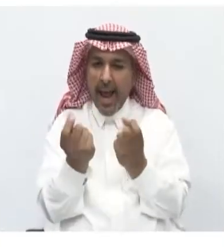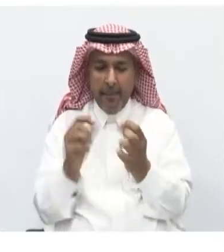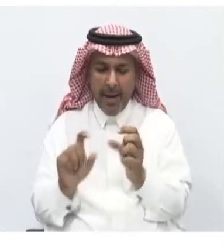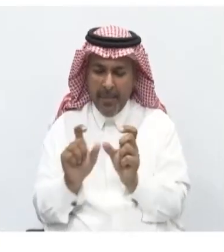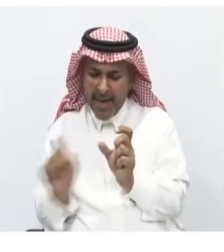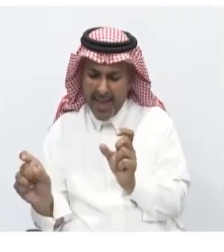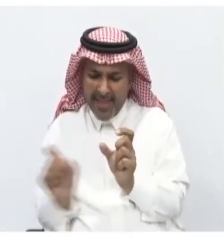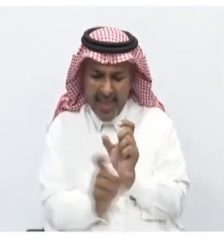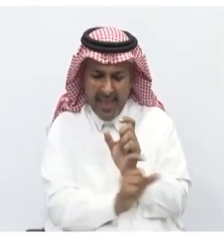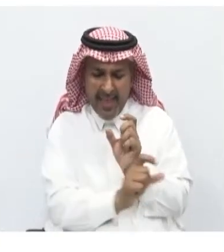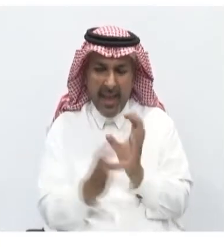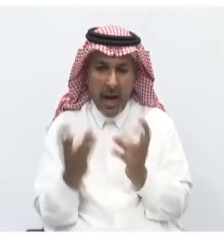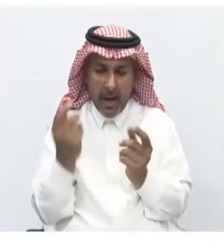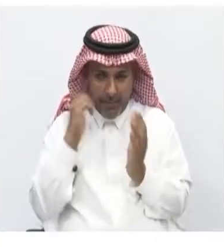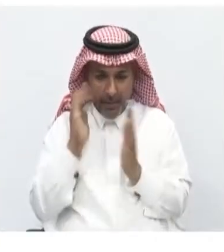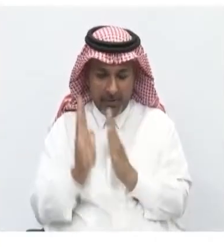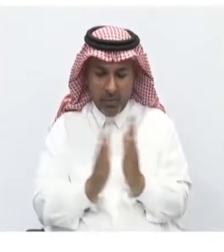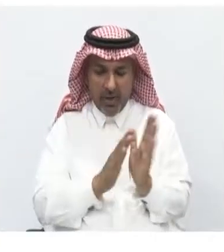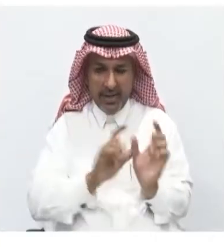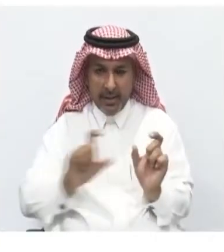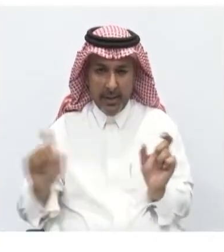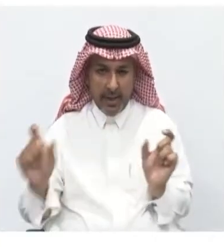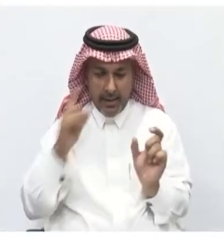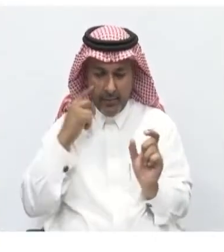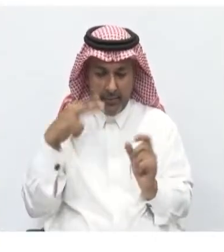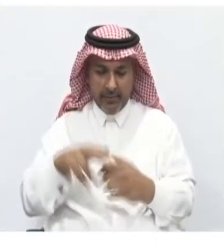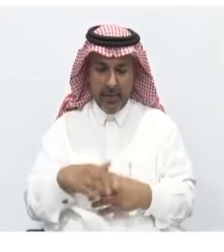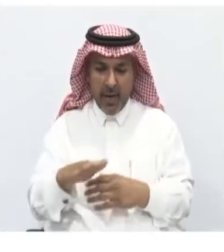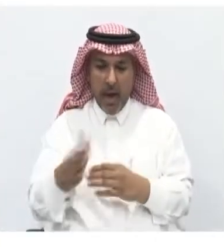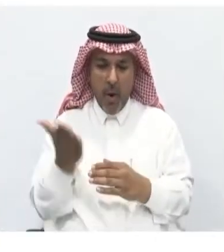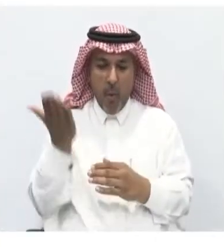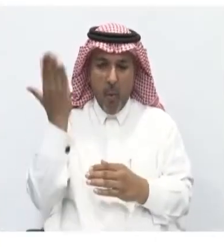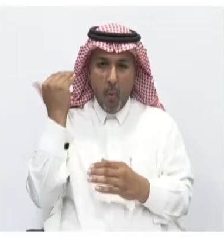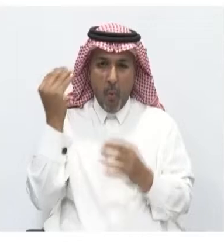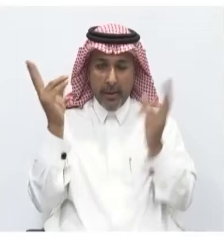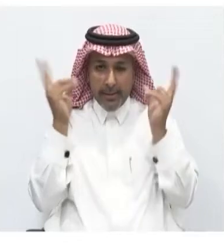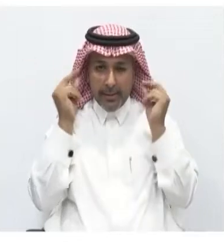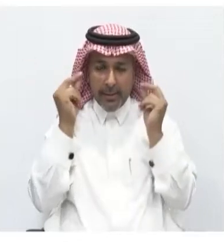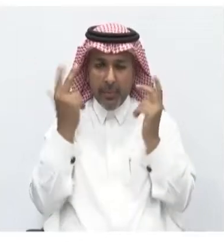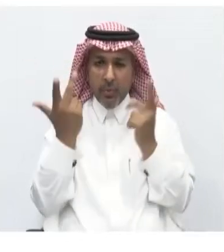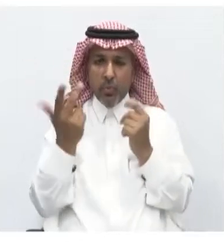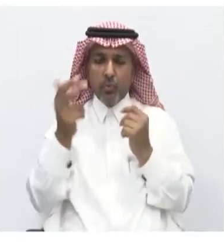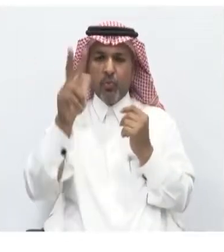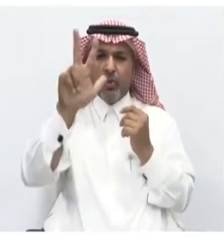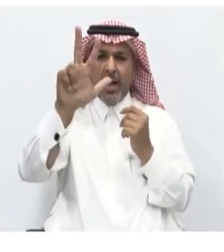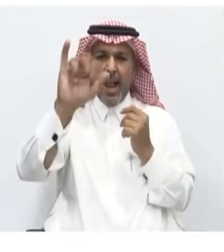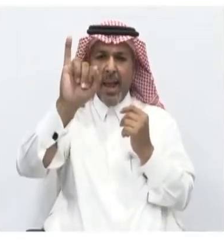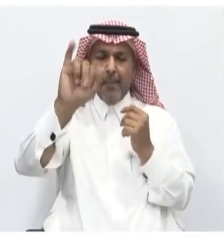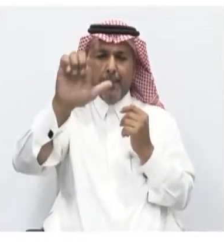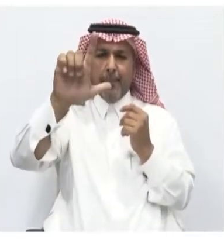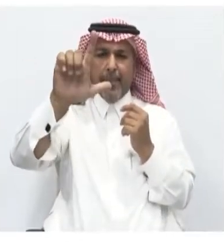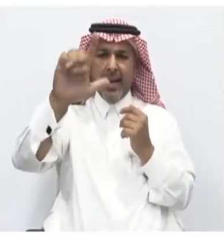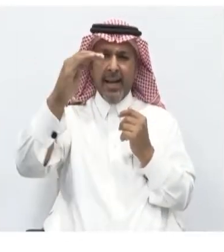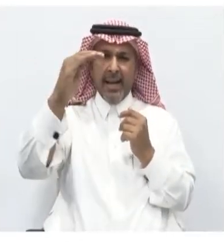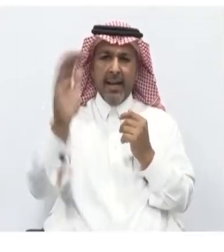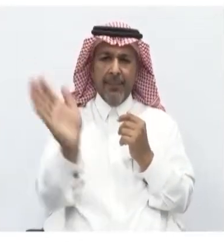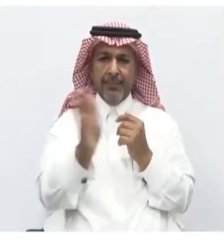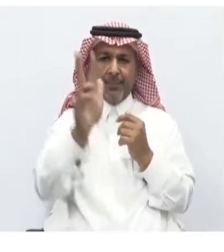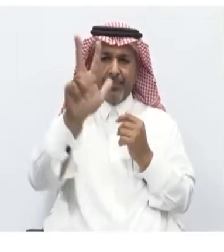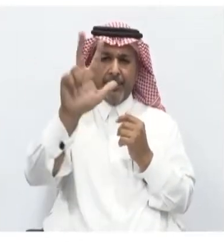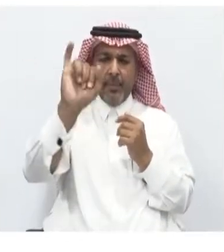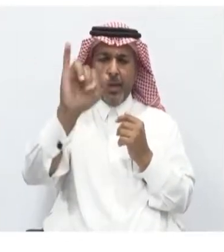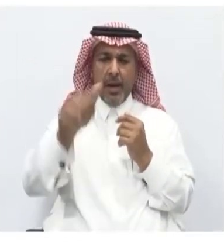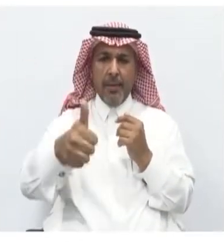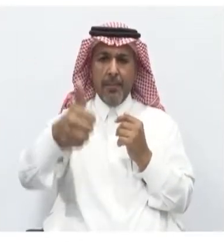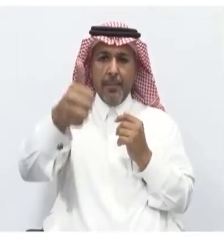ماذا تعلمنا في الدرس الماضي عرفنا الملح المائي سمينا الاملاح المائيه تعرفنا على صيغ